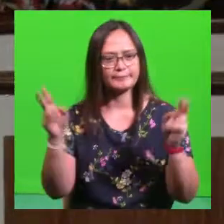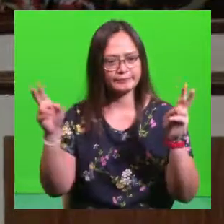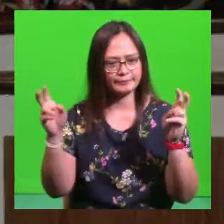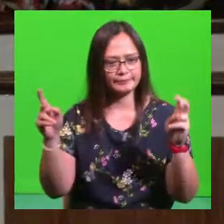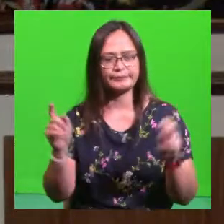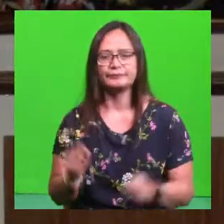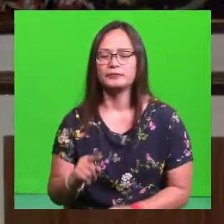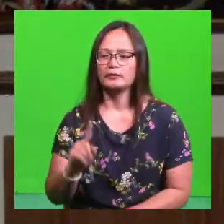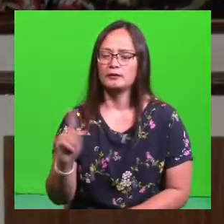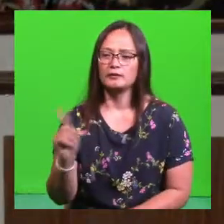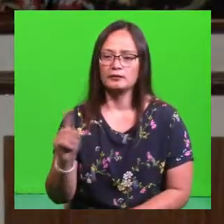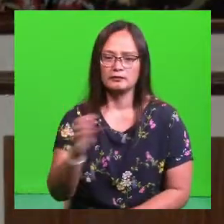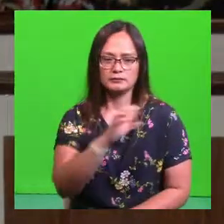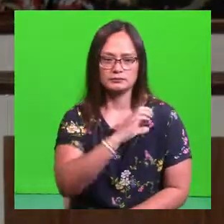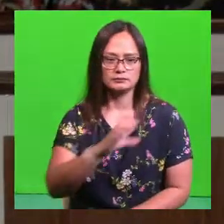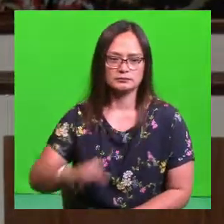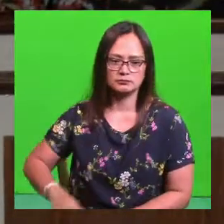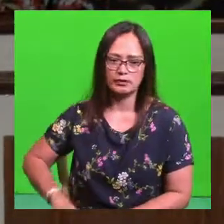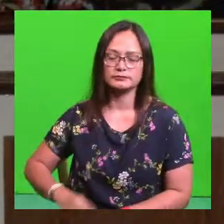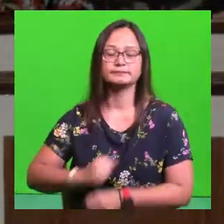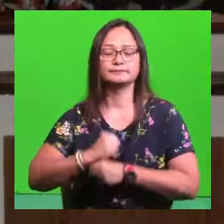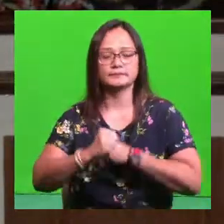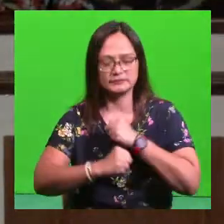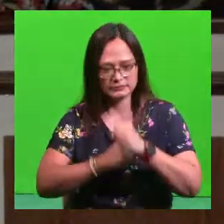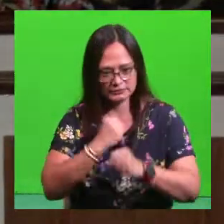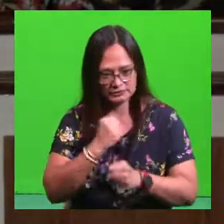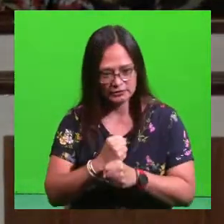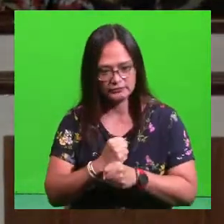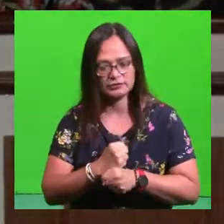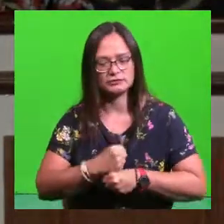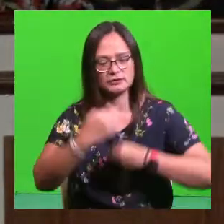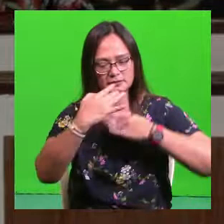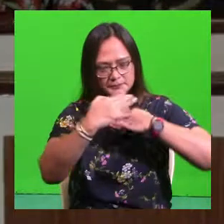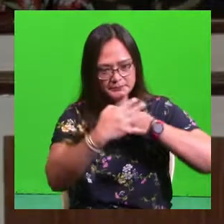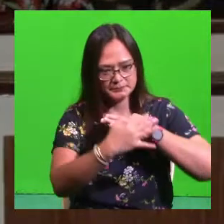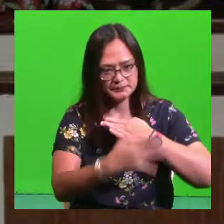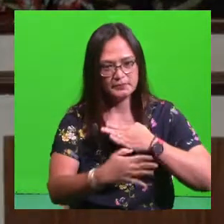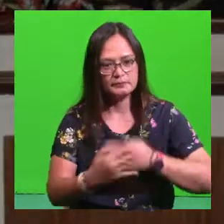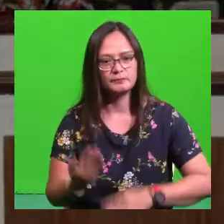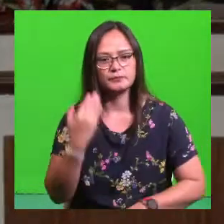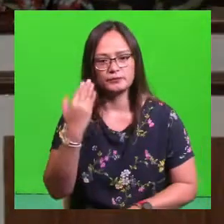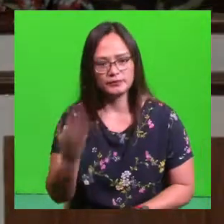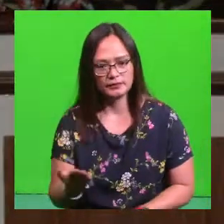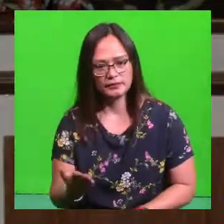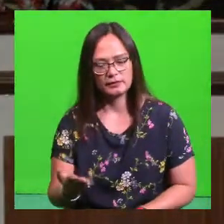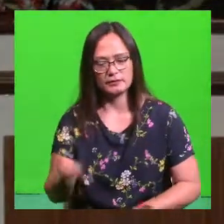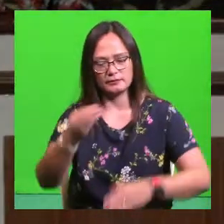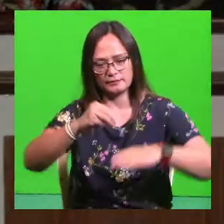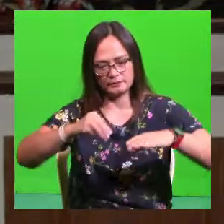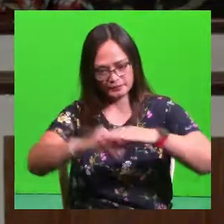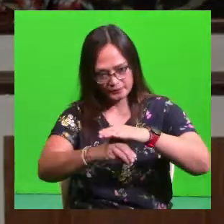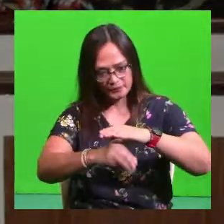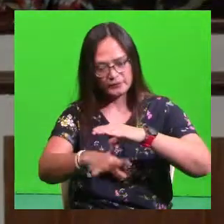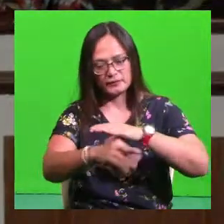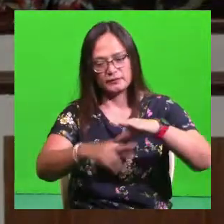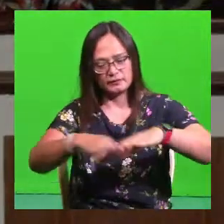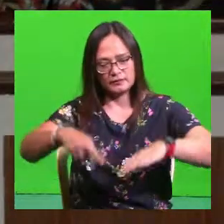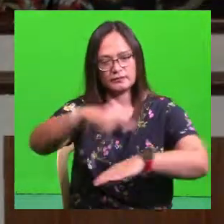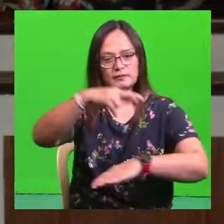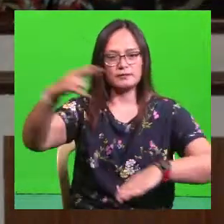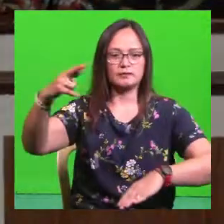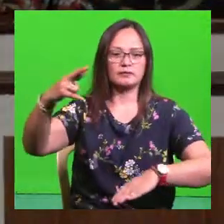suffering, shed blood, death, burial, and resurrection mean to